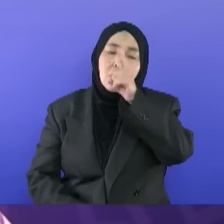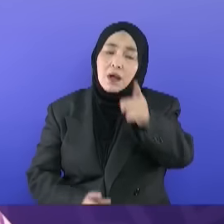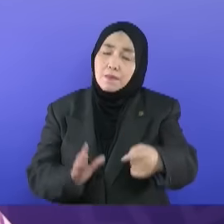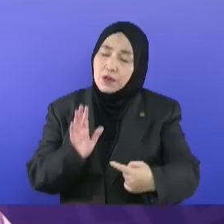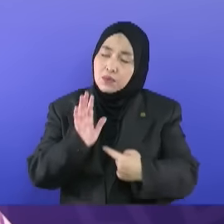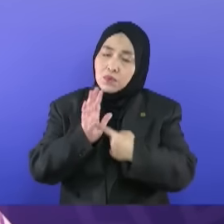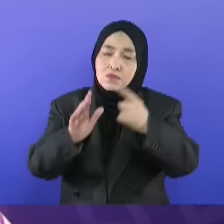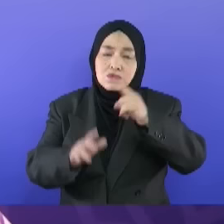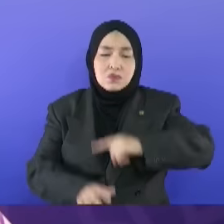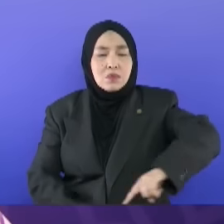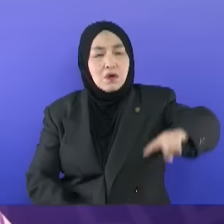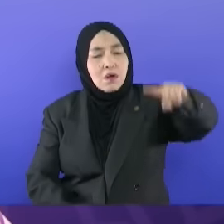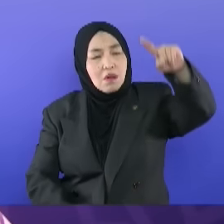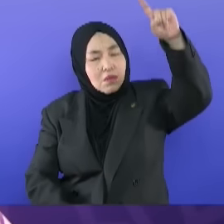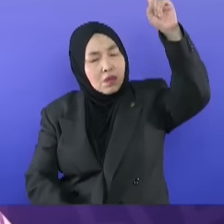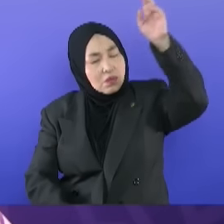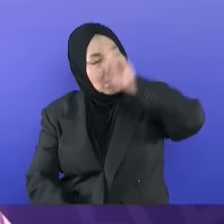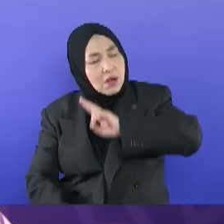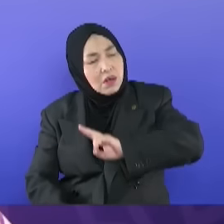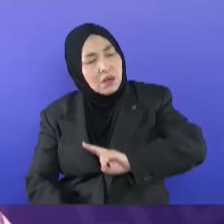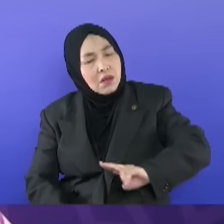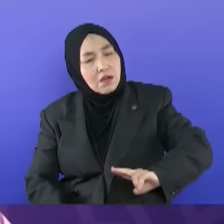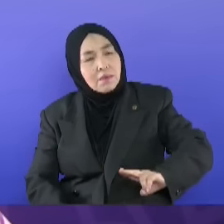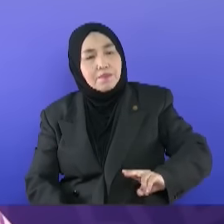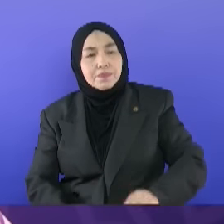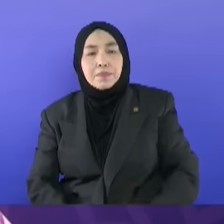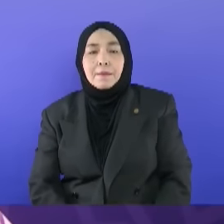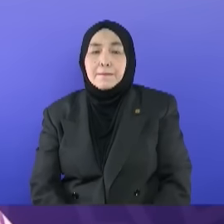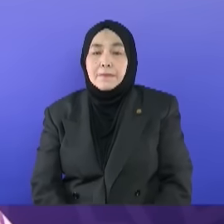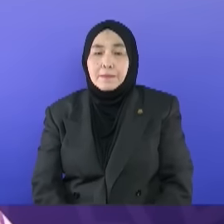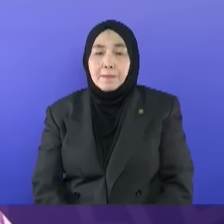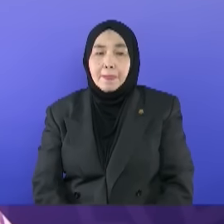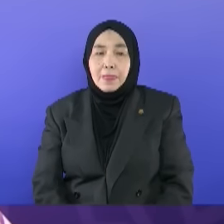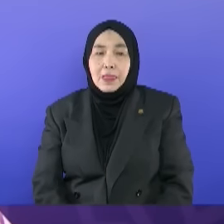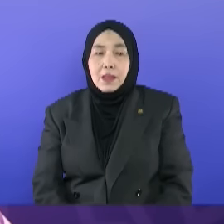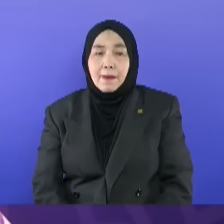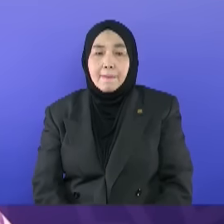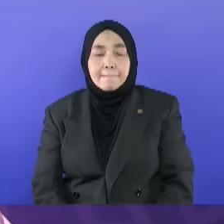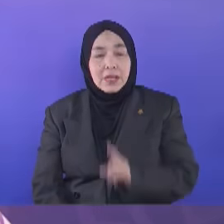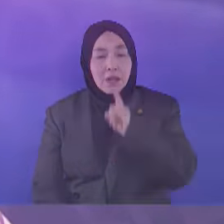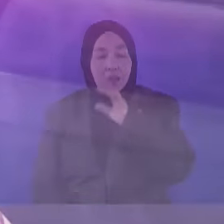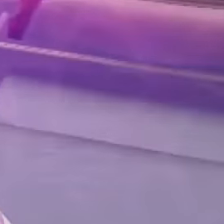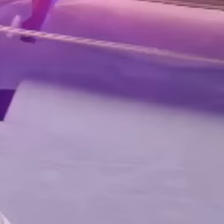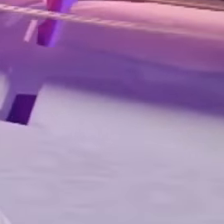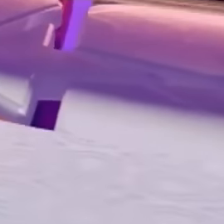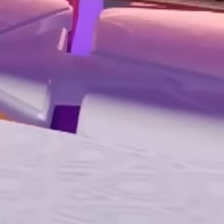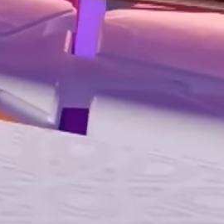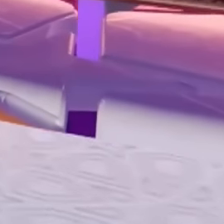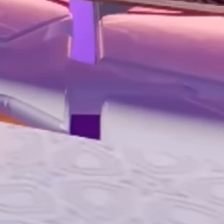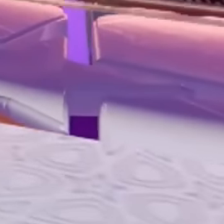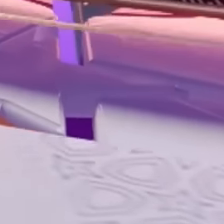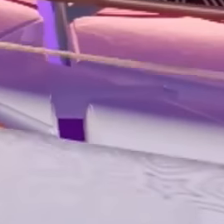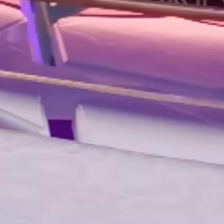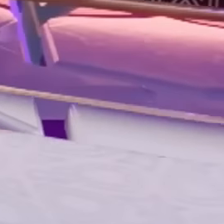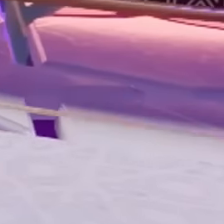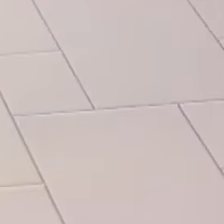huwal hud sadaqallah waj'alhuana